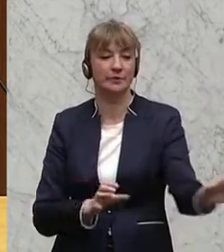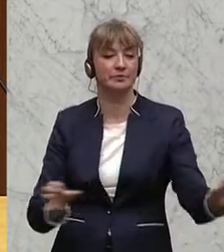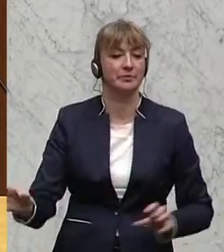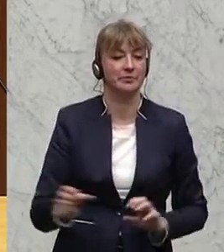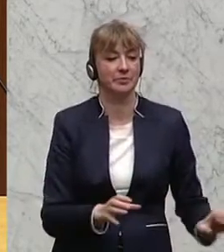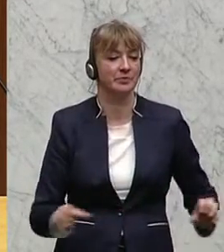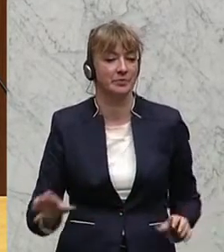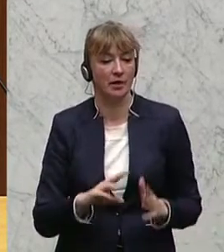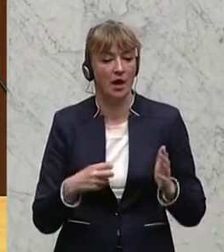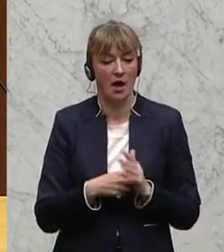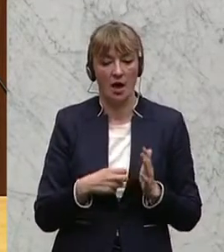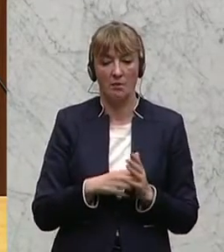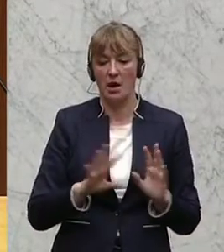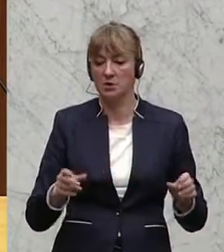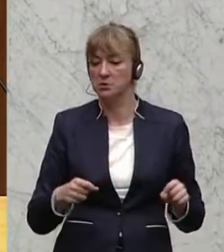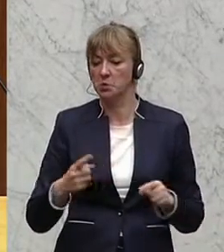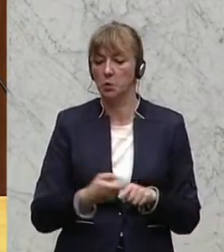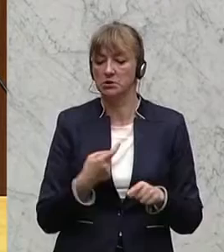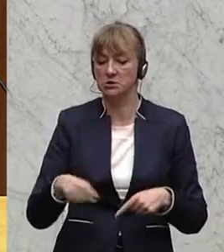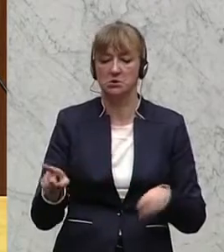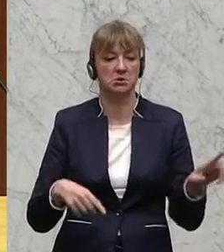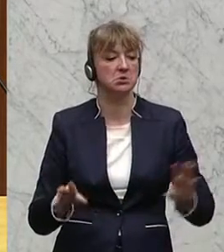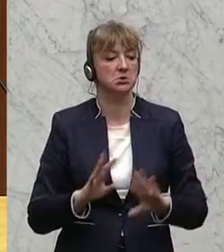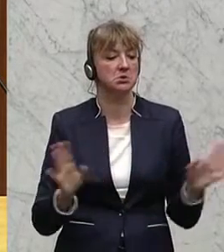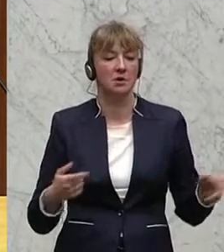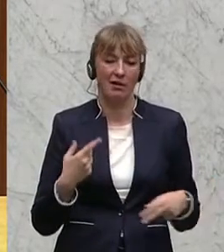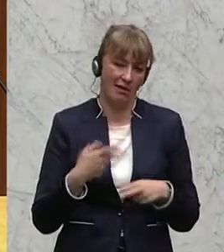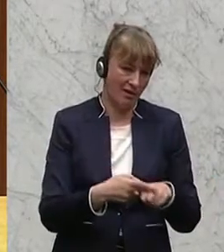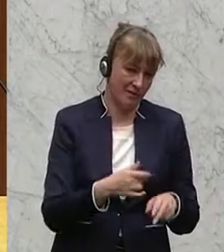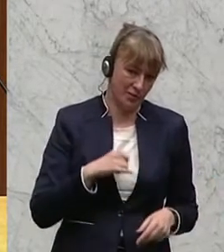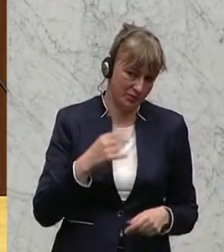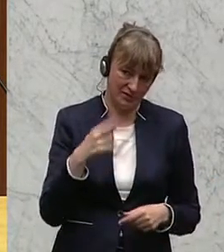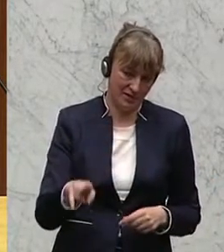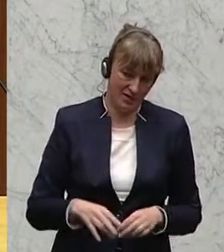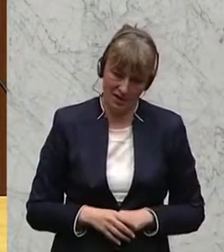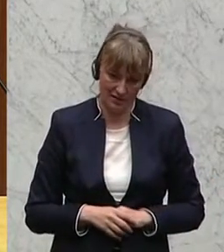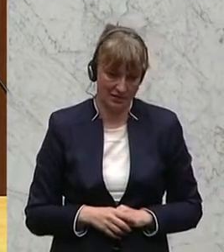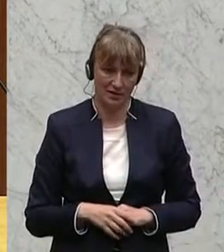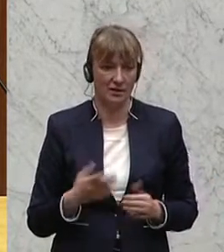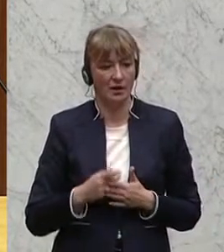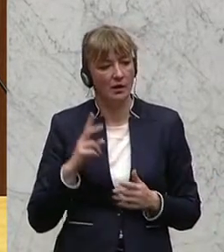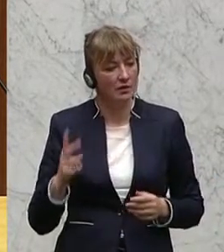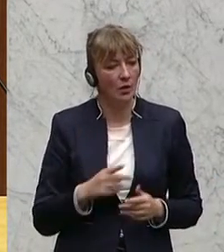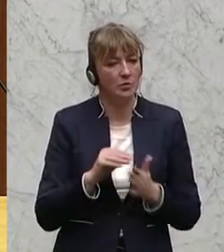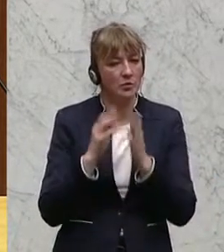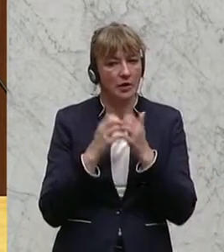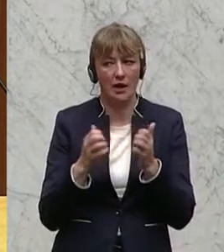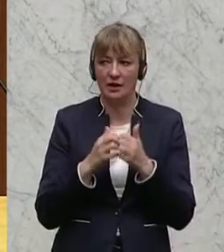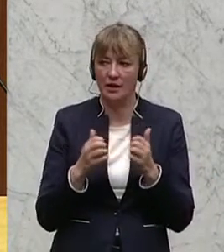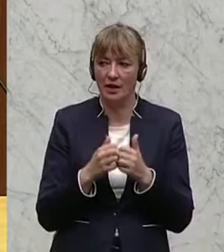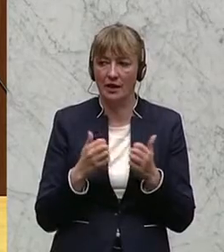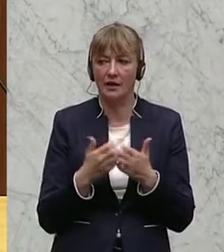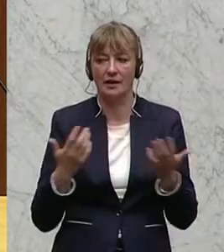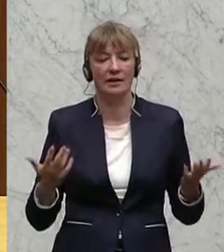sonstigen AMS-Kursen landen. Und Sie helfen den Jugendlichen eben nicht weiter. Und vielleicht noch einmal auch zur Erklärung, von